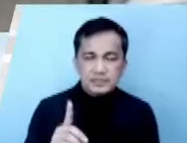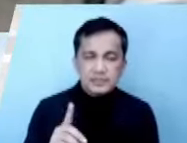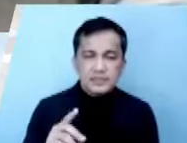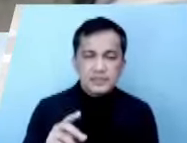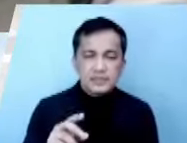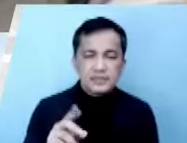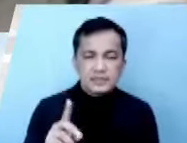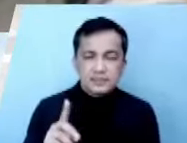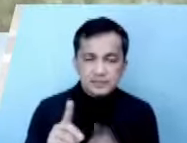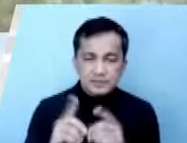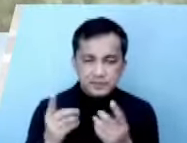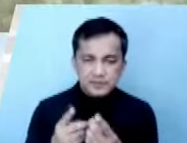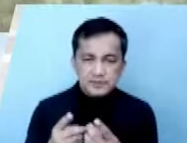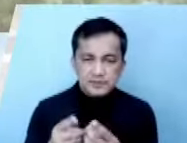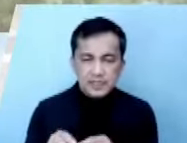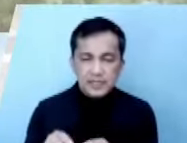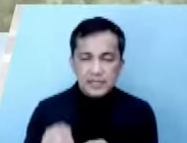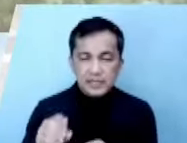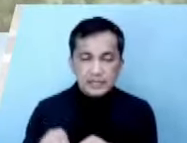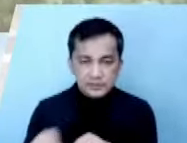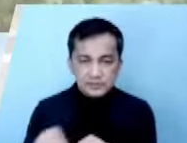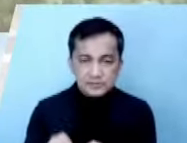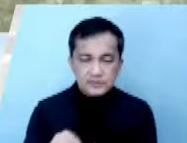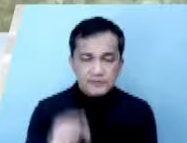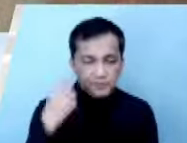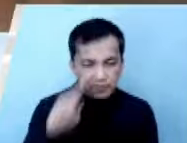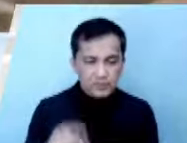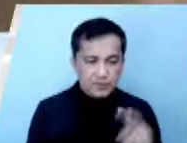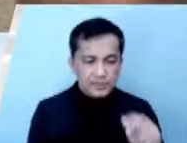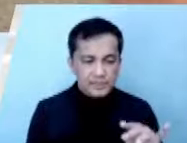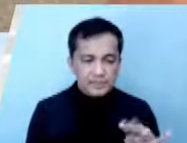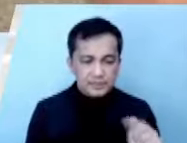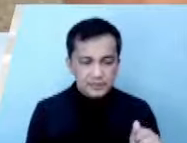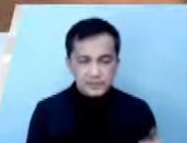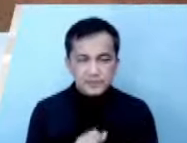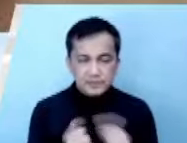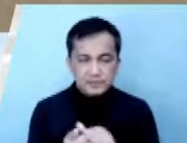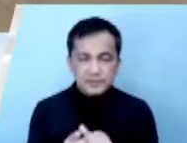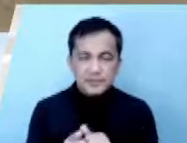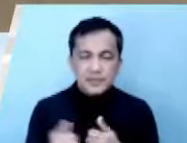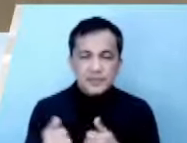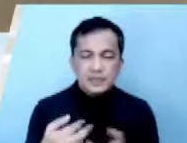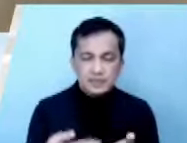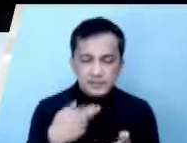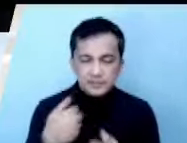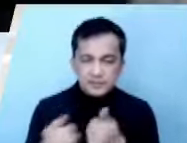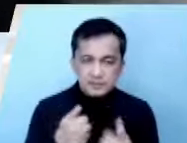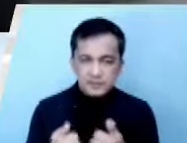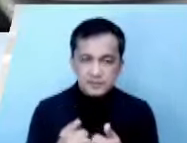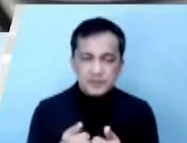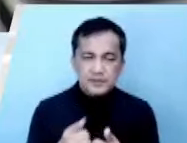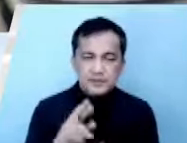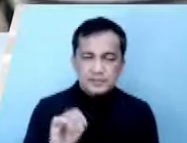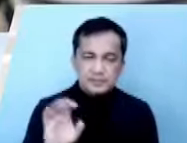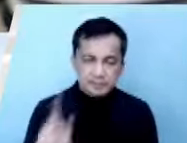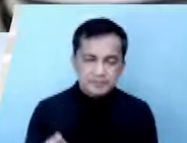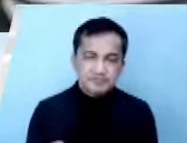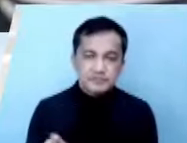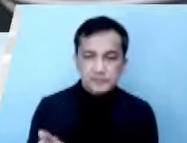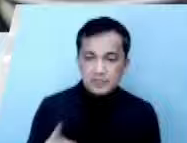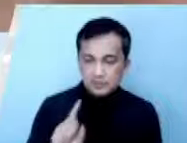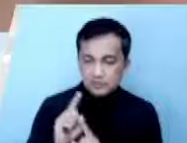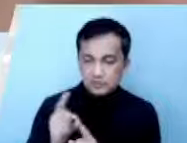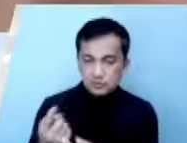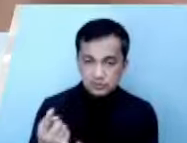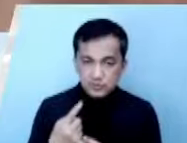Food Authority o NFA kaugnay sa planong pag-amyenda sa Rice Competitiveness Enhancement Fund o RCEF. Bilang tugon ay binalikan